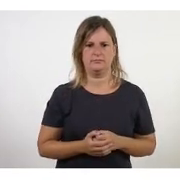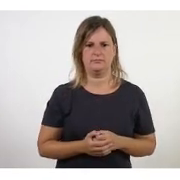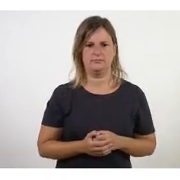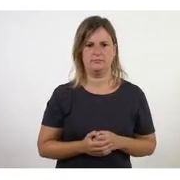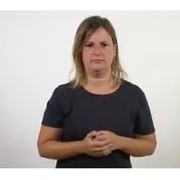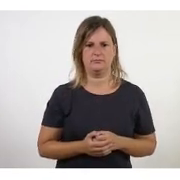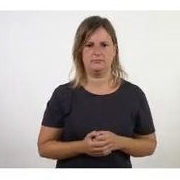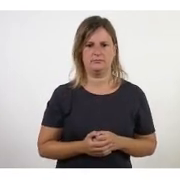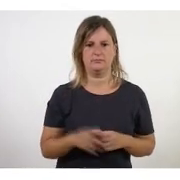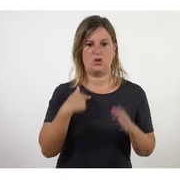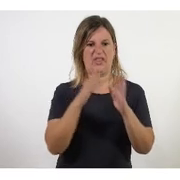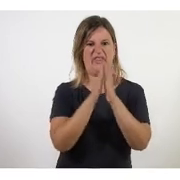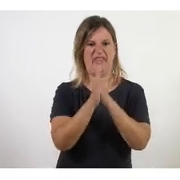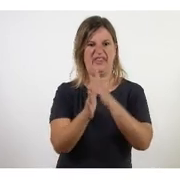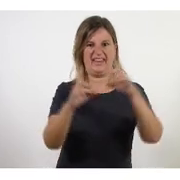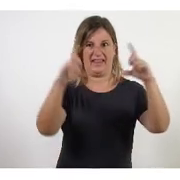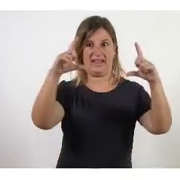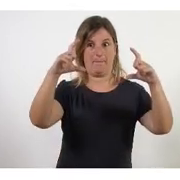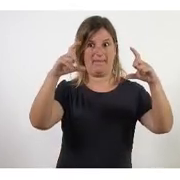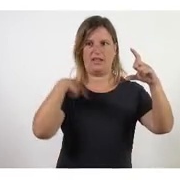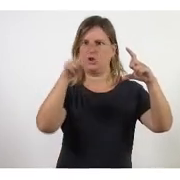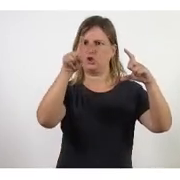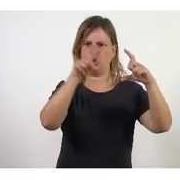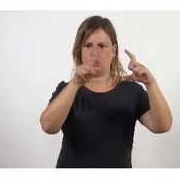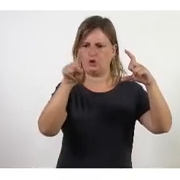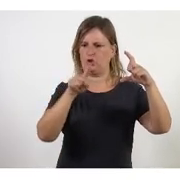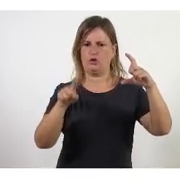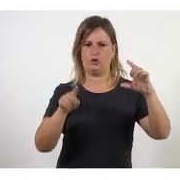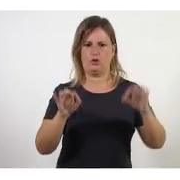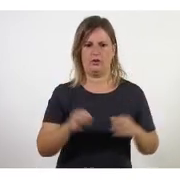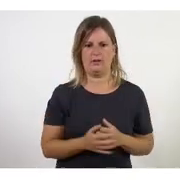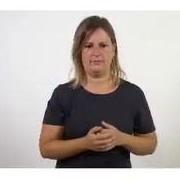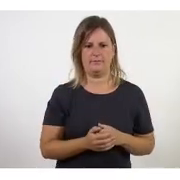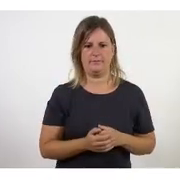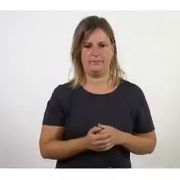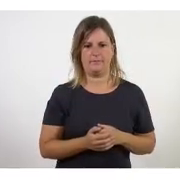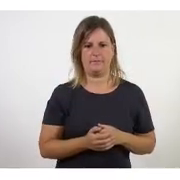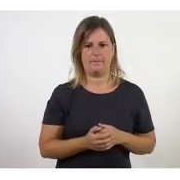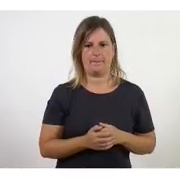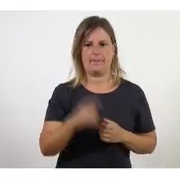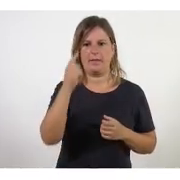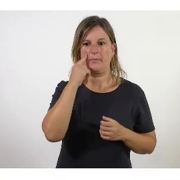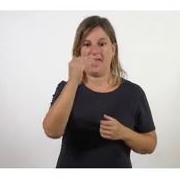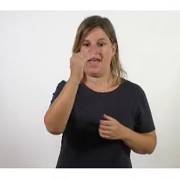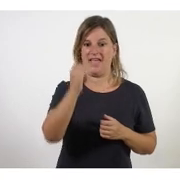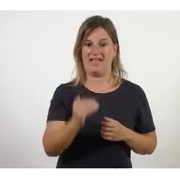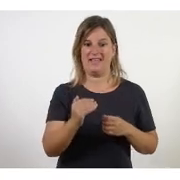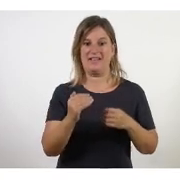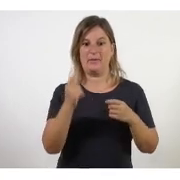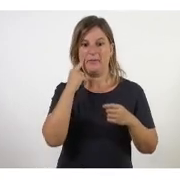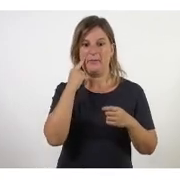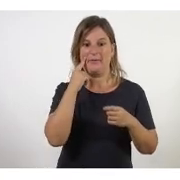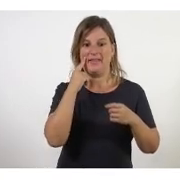el reproductor. Vale? Fixeu-vos en la part de sota, en la part de la línia, com aquestes tres capes de text ara